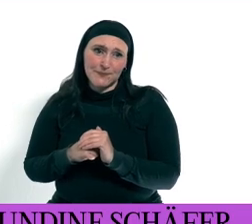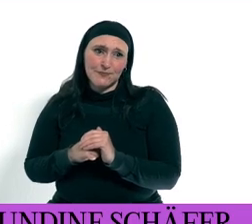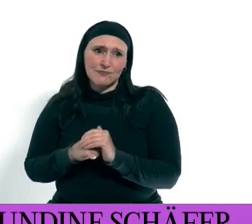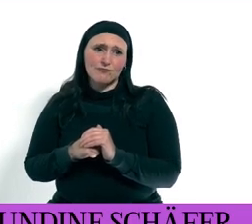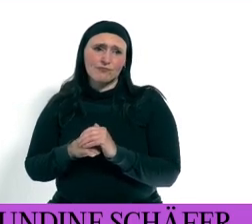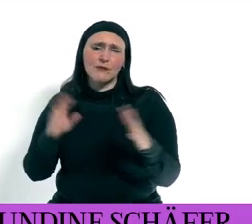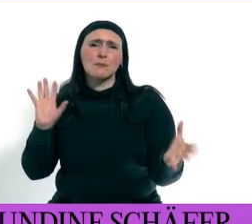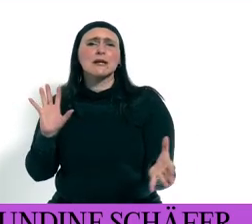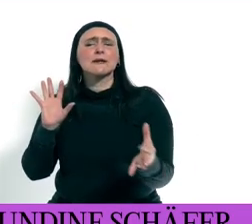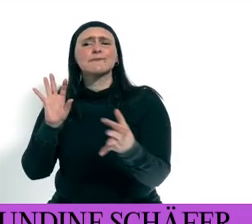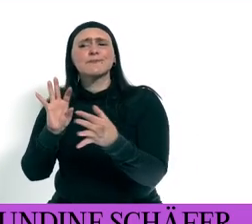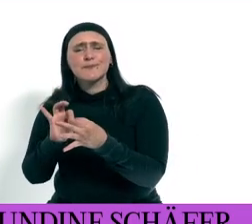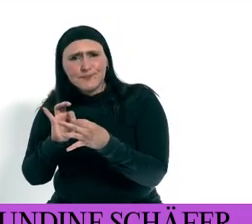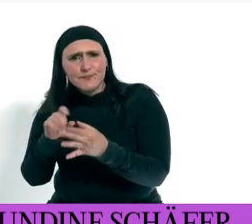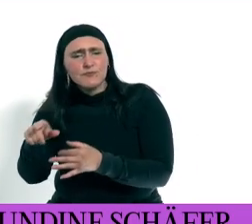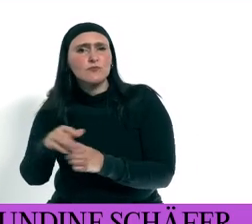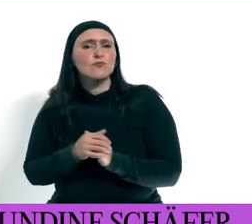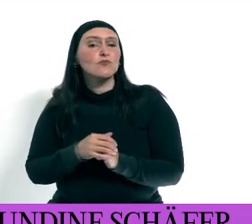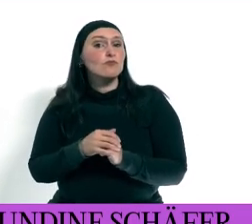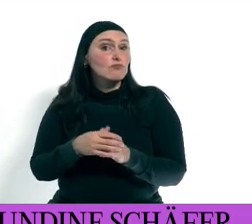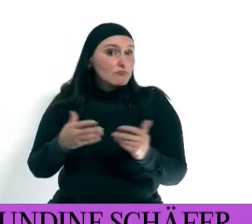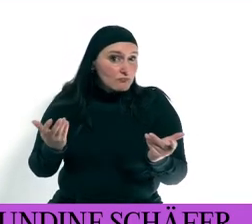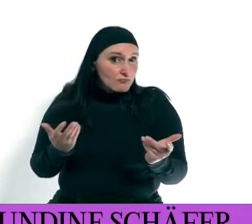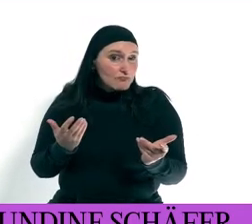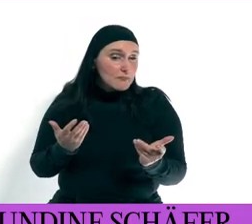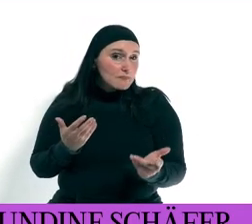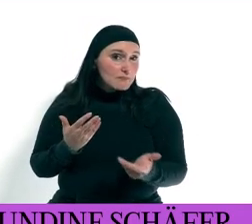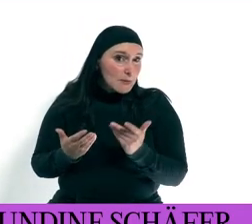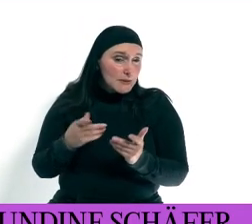Kollektiv. Ja, da knüpfe ich mal an.